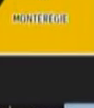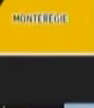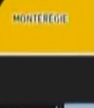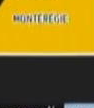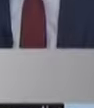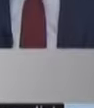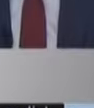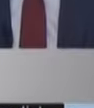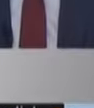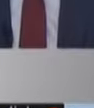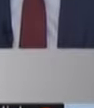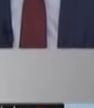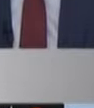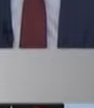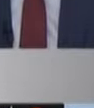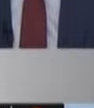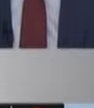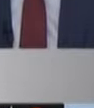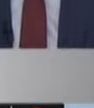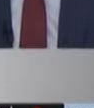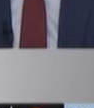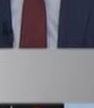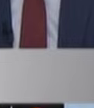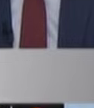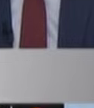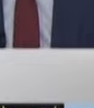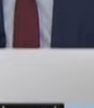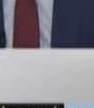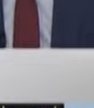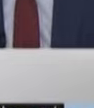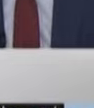en pré-alerte. Il y en a